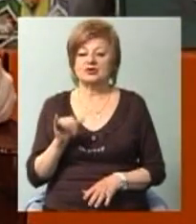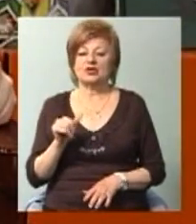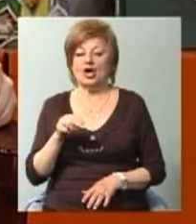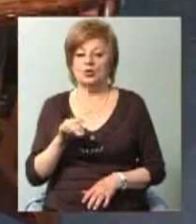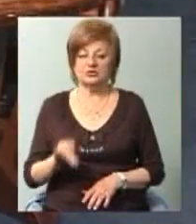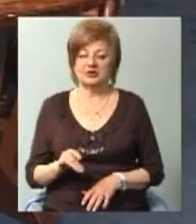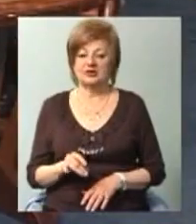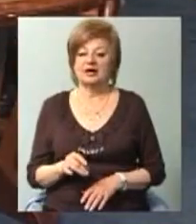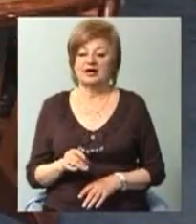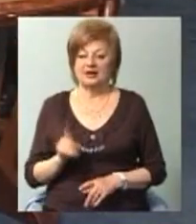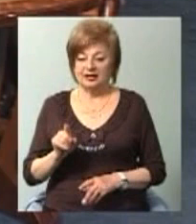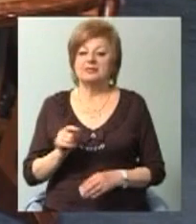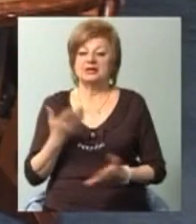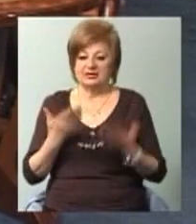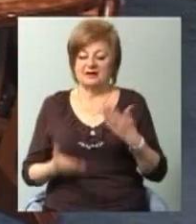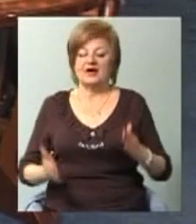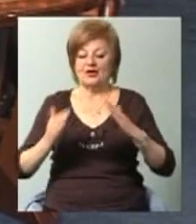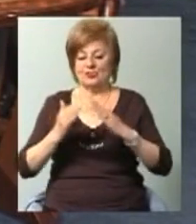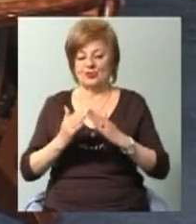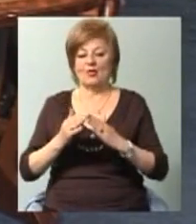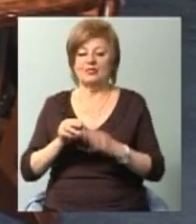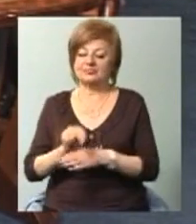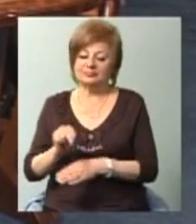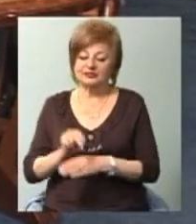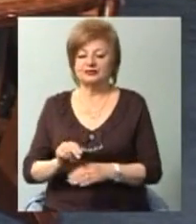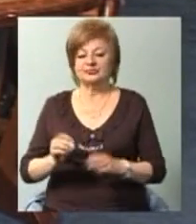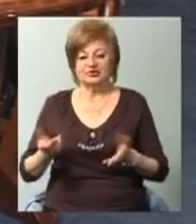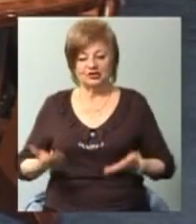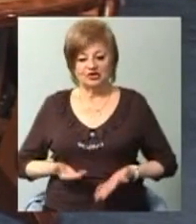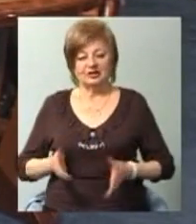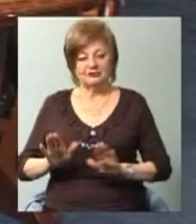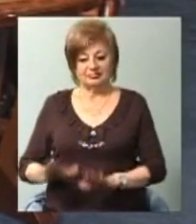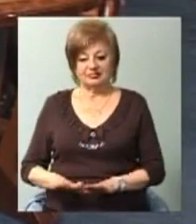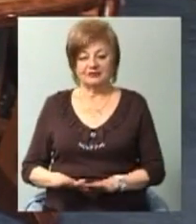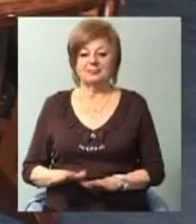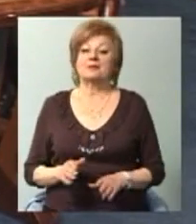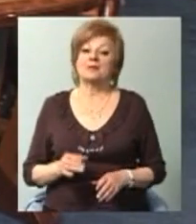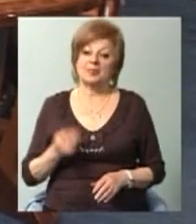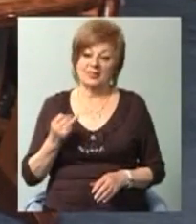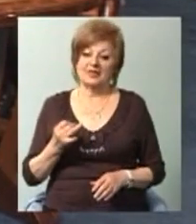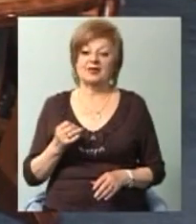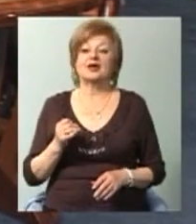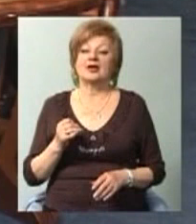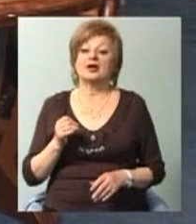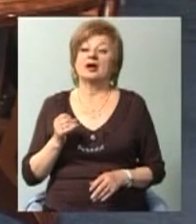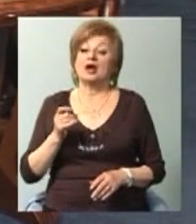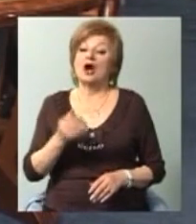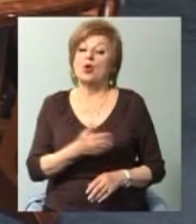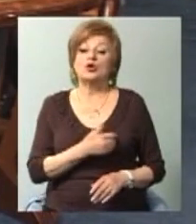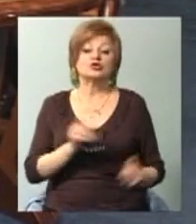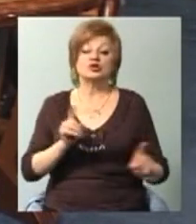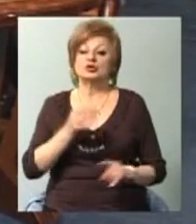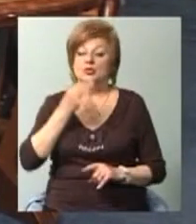чаузі. Чаузі, ти б його, напевно, одомашнив, так? Якщо він живе десь в лісі або десь там. Ти б його одомашнив, і він тебе вжив. Що ти хочеш